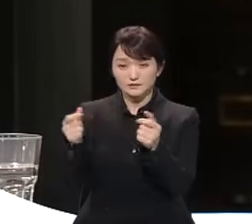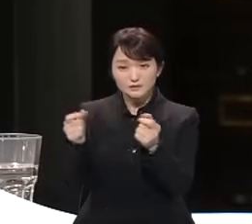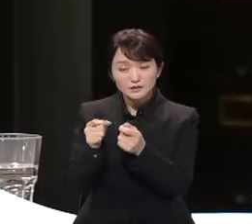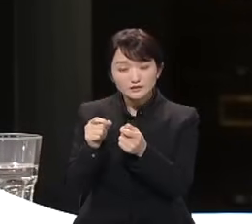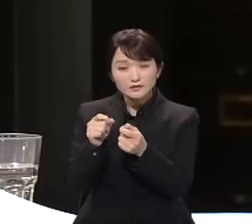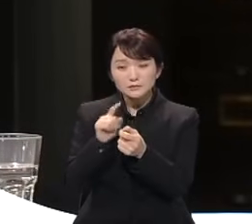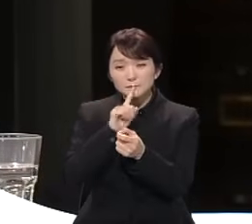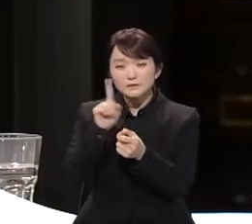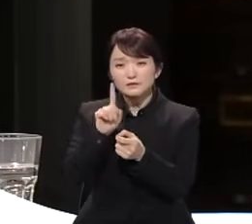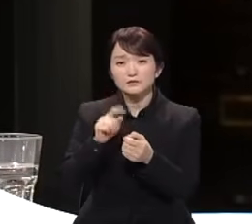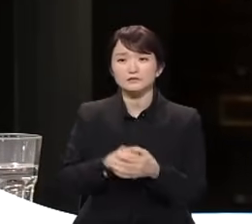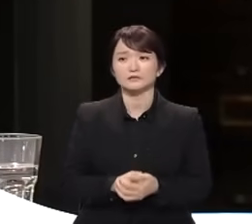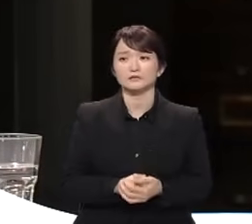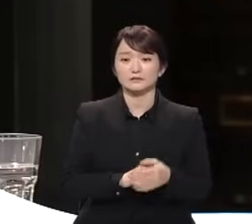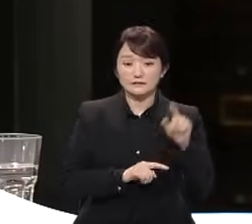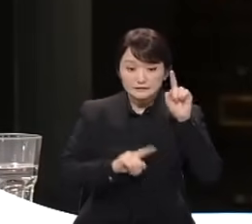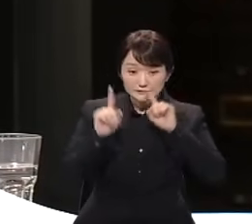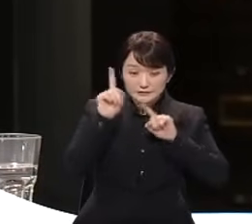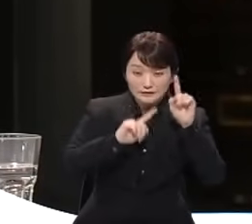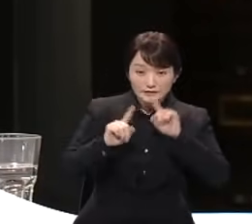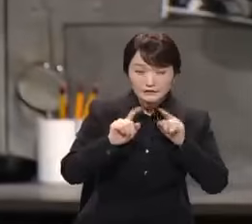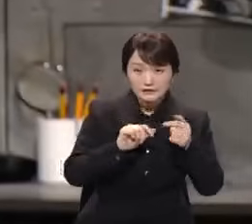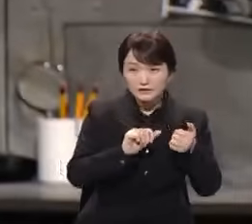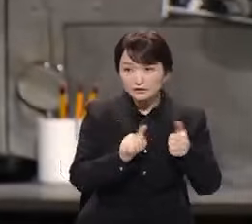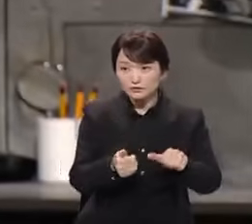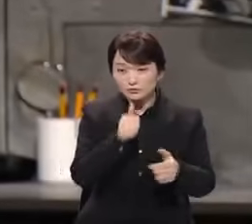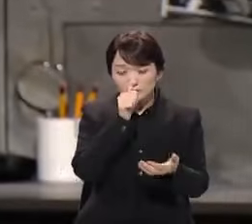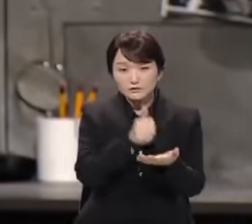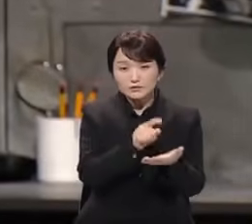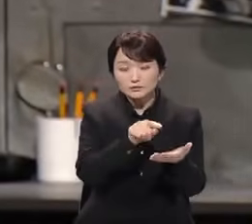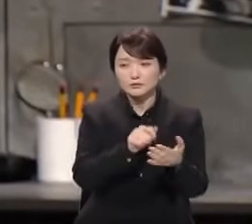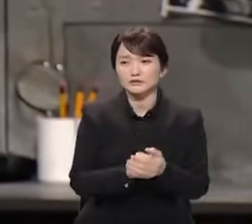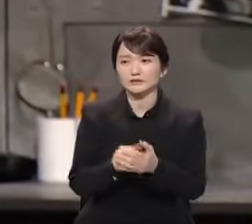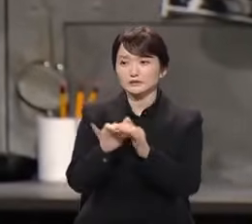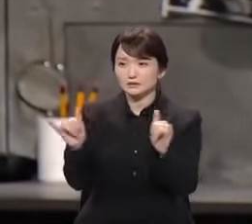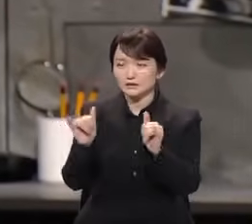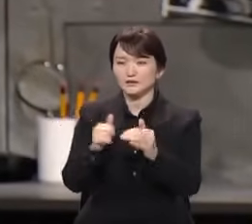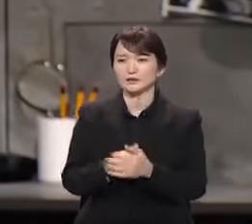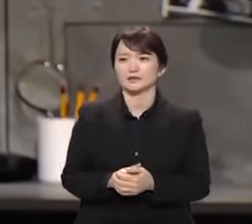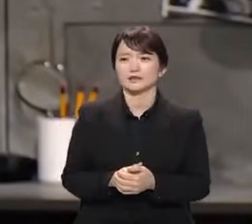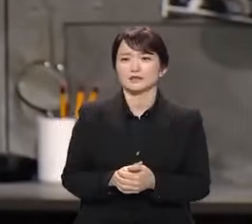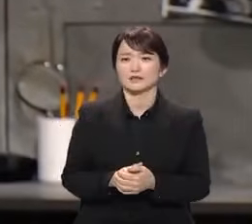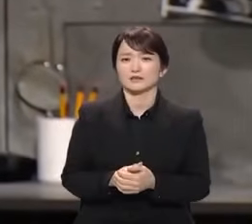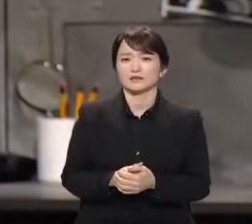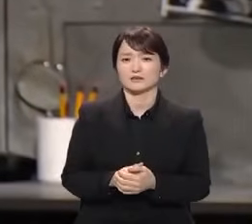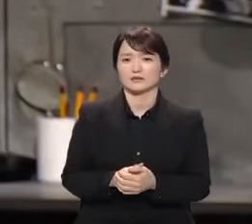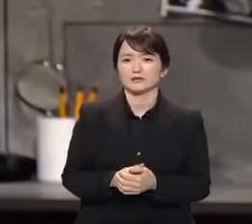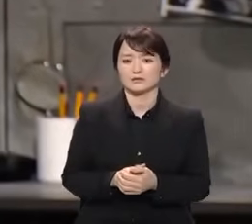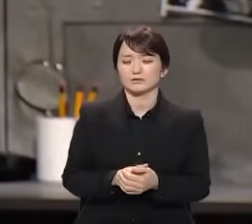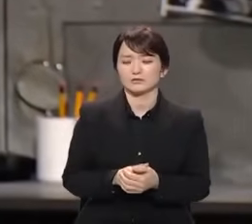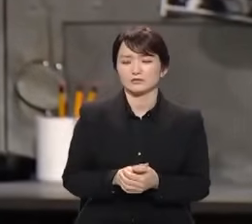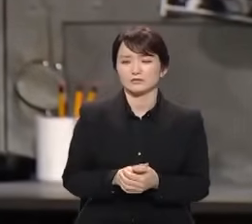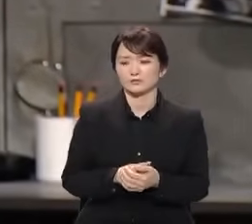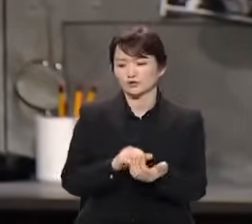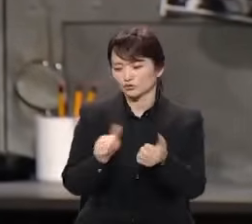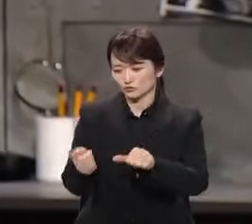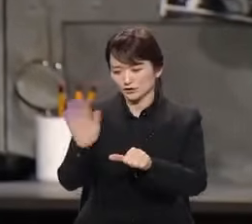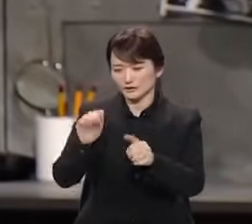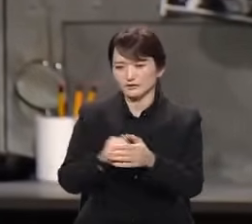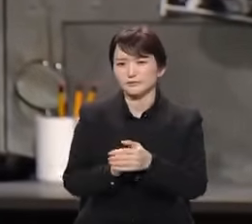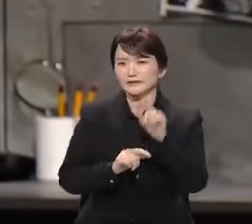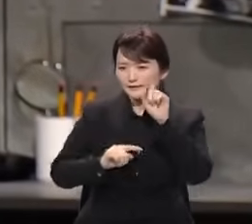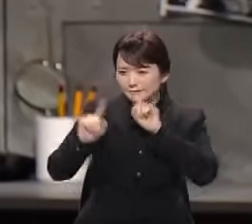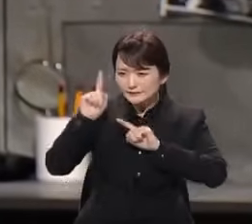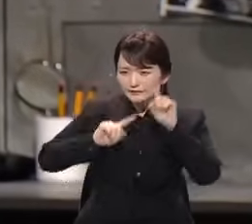있으니까. 그러니까 상해치사라고 하는 건 사람을 직접적으로 살인하진 않더라도 사람을 다치게 만드는데 결과적으로 사망했다는 거잖아요. 근데 상해의